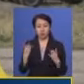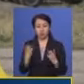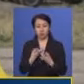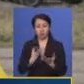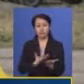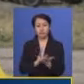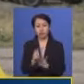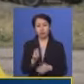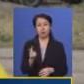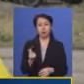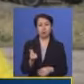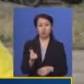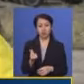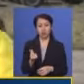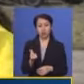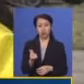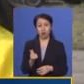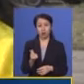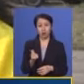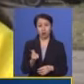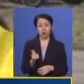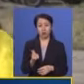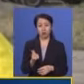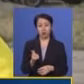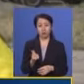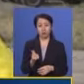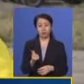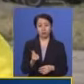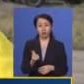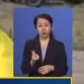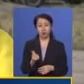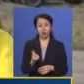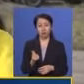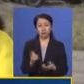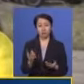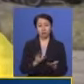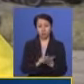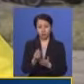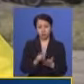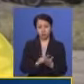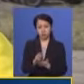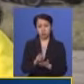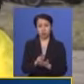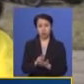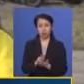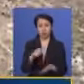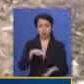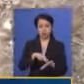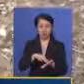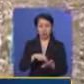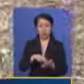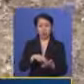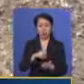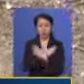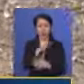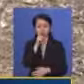выплат компенсации происходит возмещение стоимости падежа павшей птицы. Конечно,